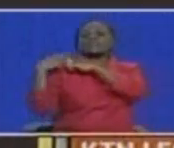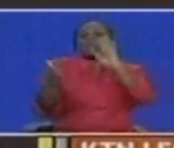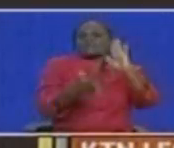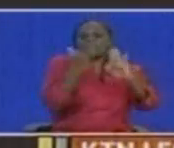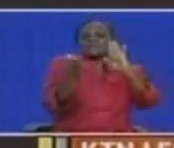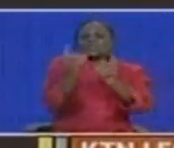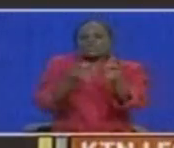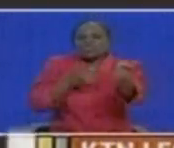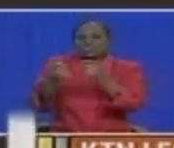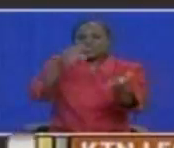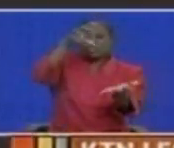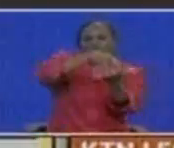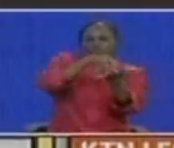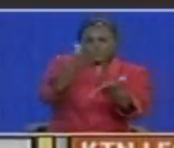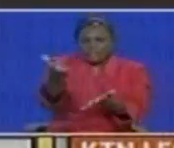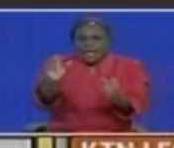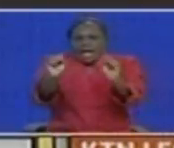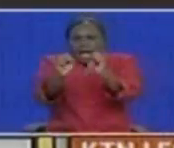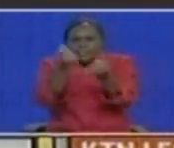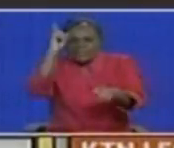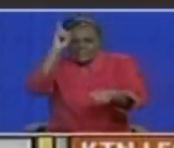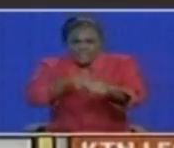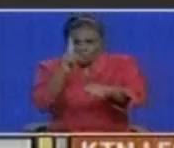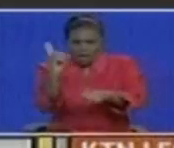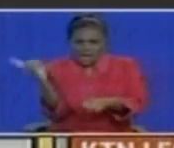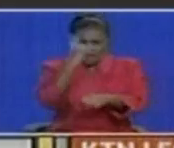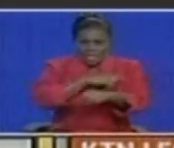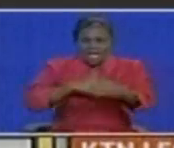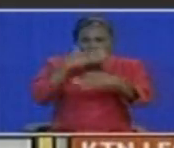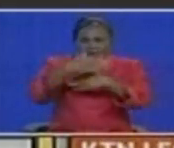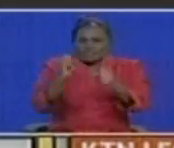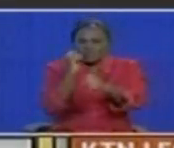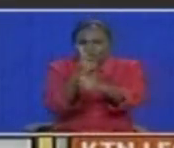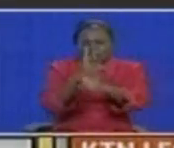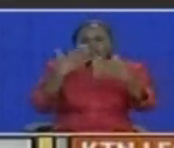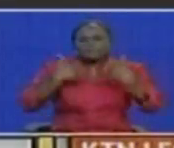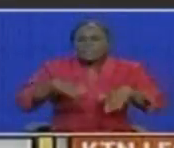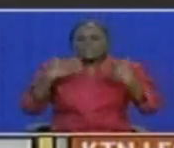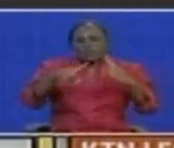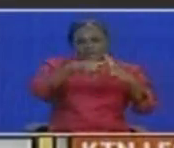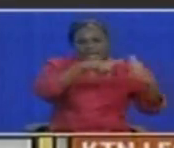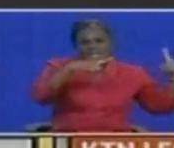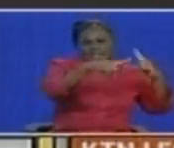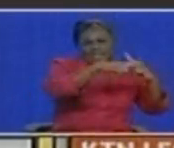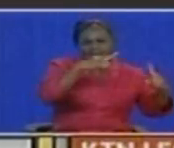katika kaunti hiyo. Haya yanajiri siku moja tu baada ya watu 12 kuwa wa kinyama.